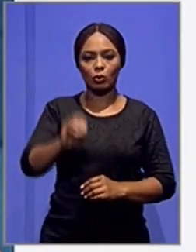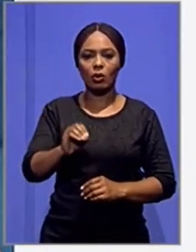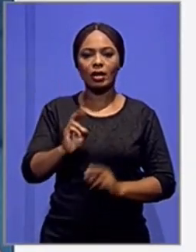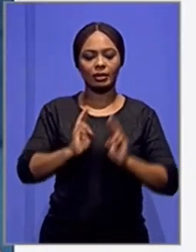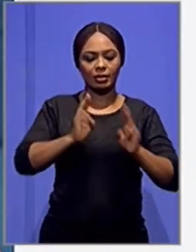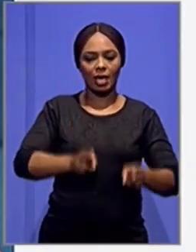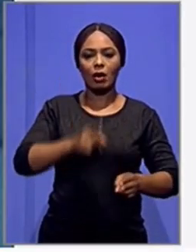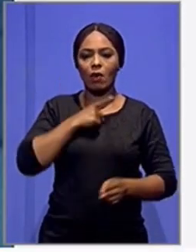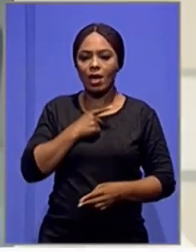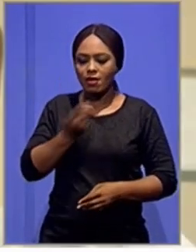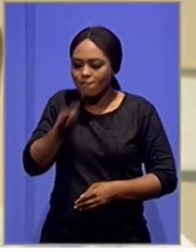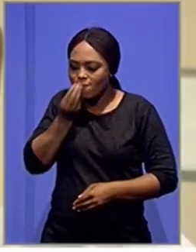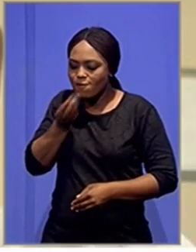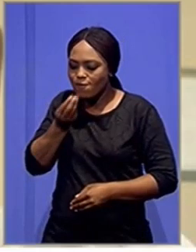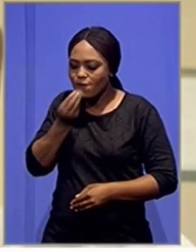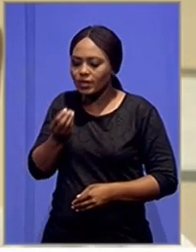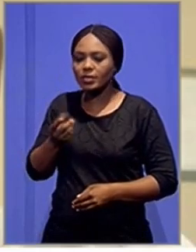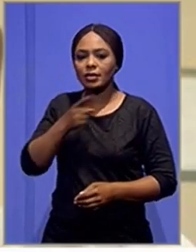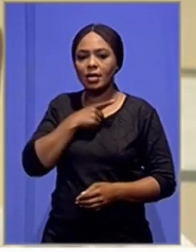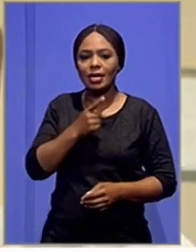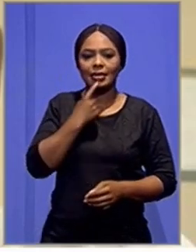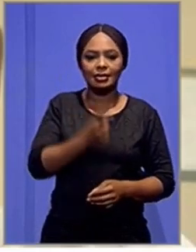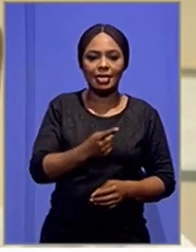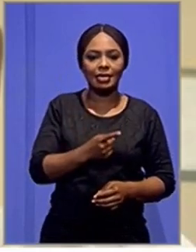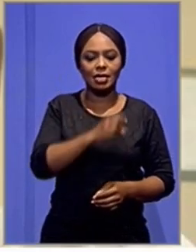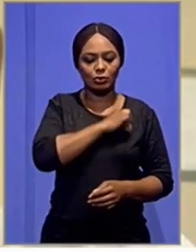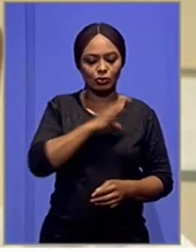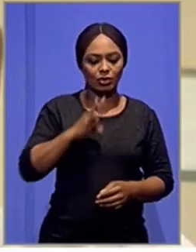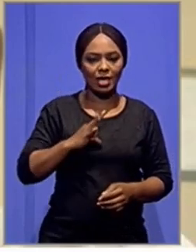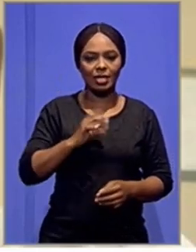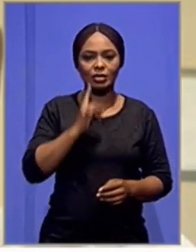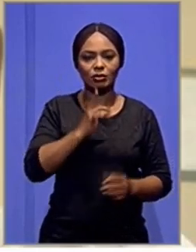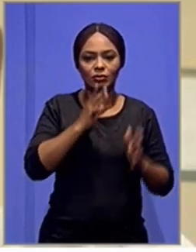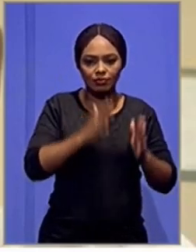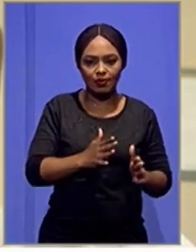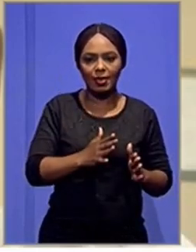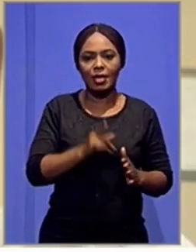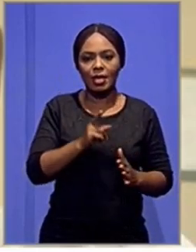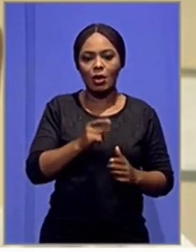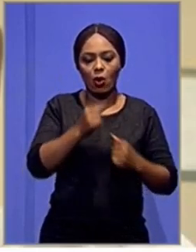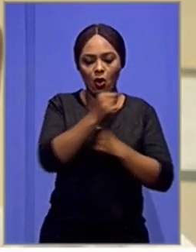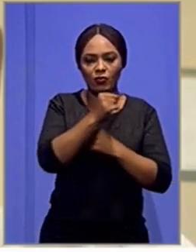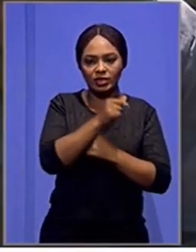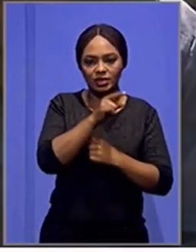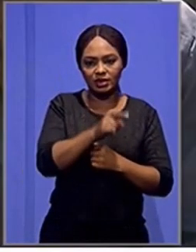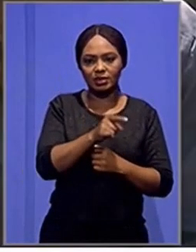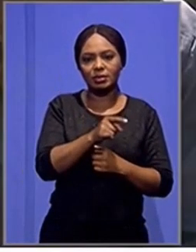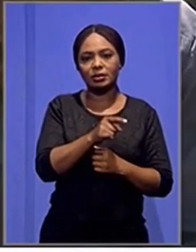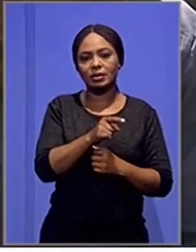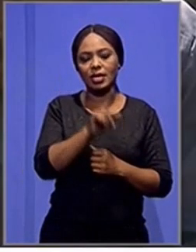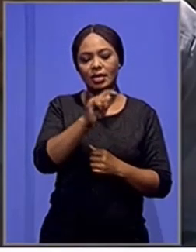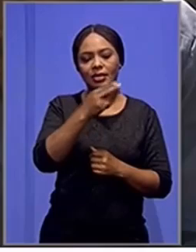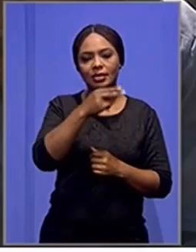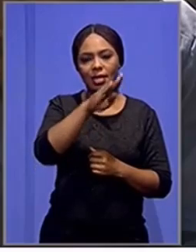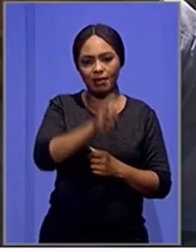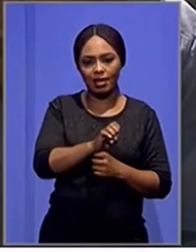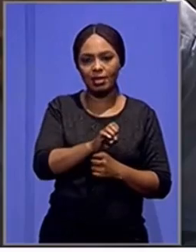dijo tse gotweng o di filwe ke mongwe wa badiri ba kantoro mo sekolong Thebe Tawana yo le ene